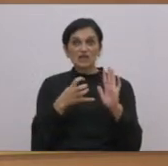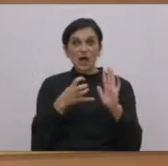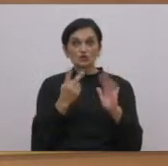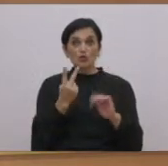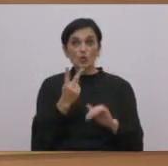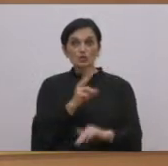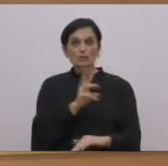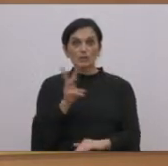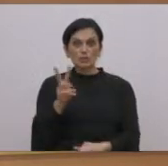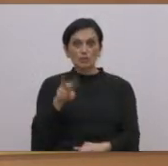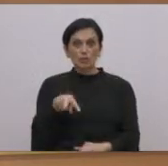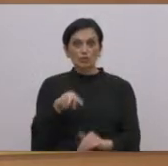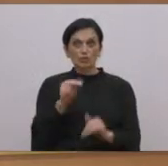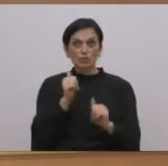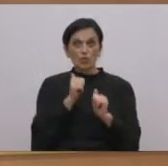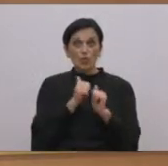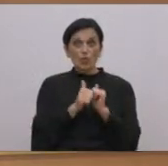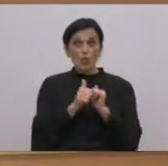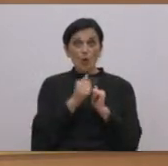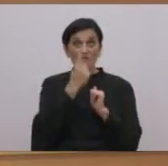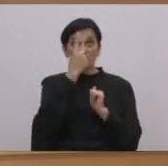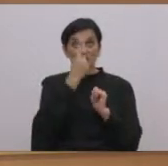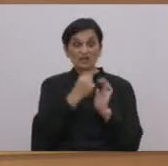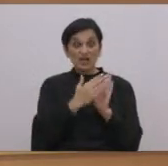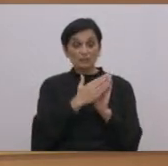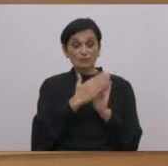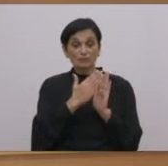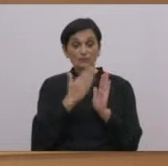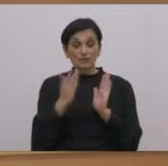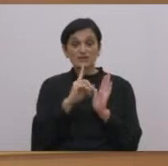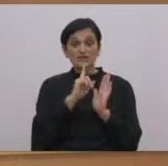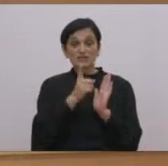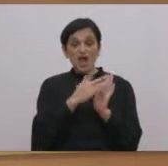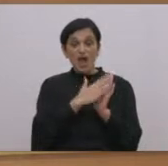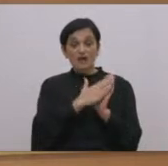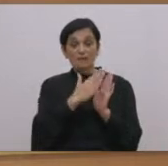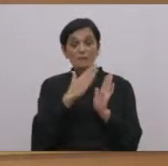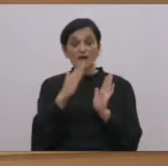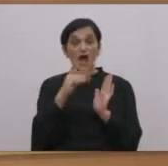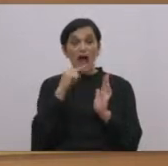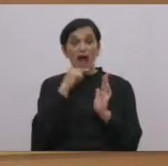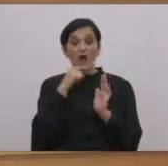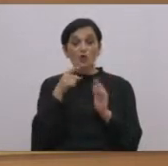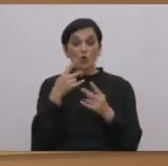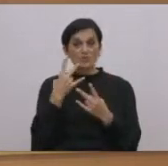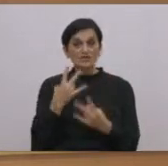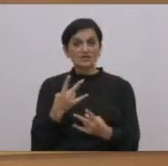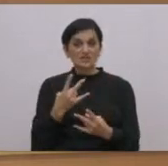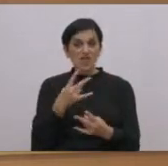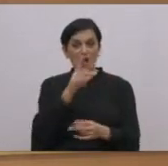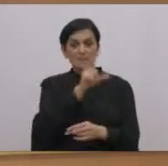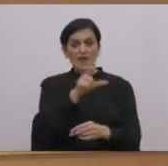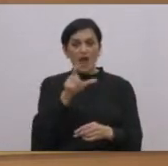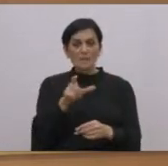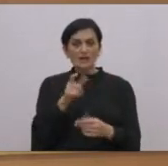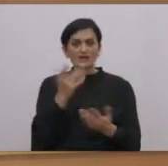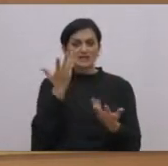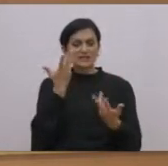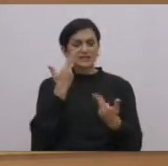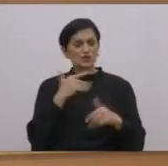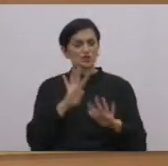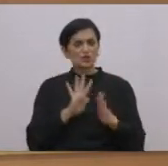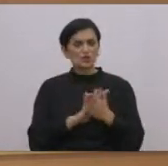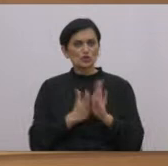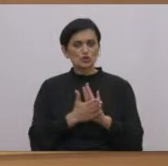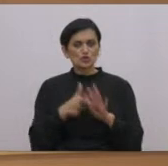ლარი. ყოველი გადაცილებული დღე, წელი ნიშნავს ეკონომიკისათვის ზიანს, ადამიანებისათვის დისკომფორტს,